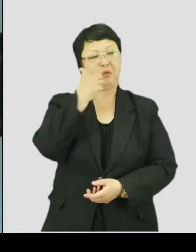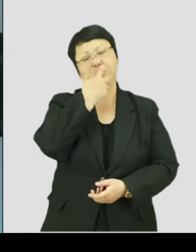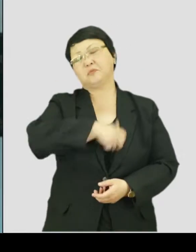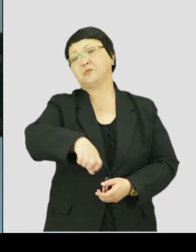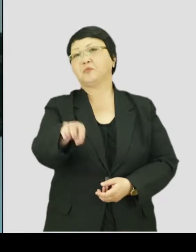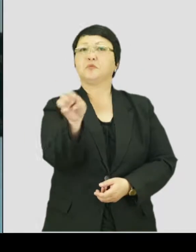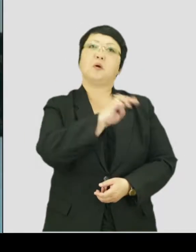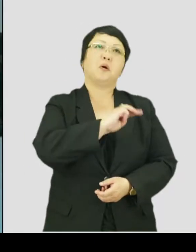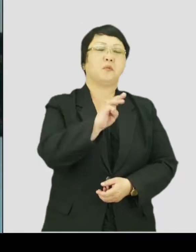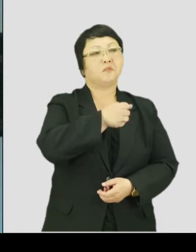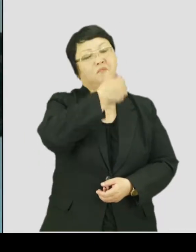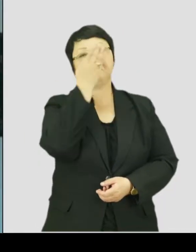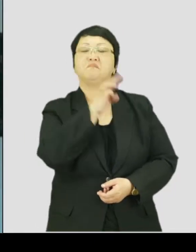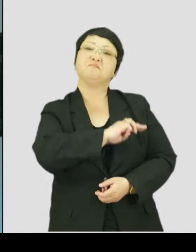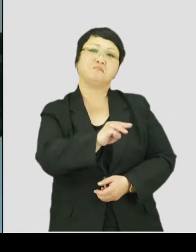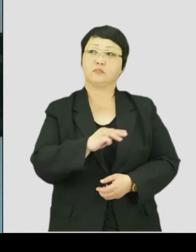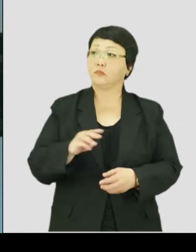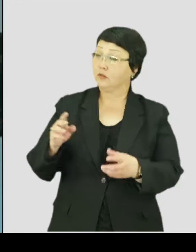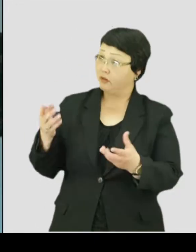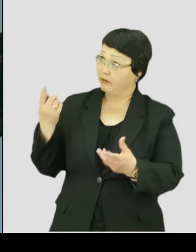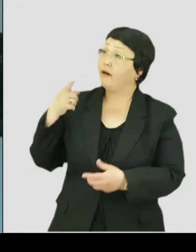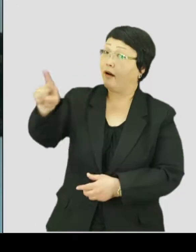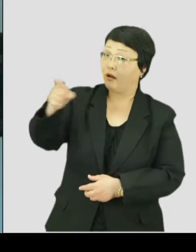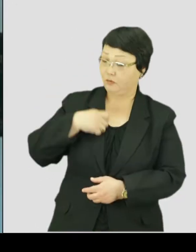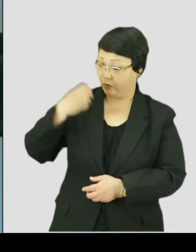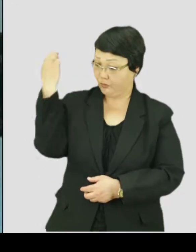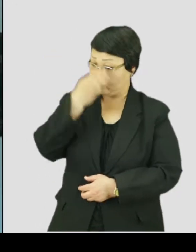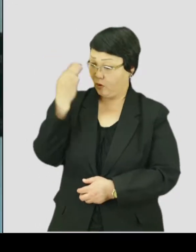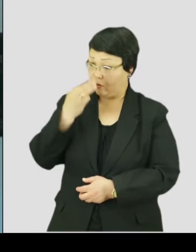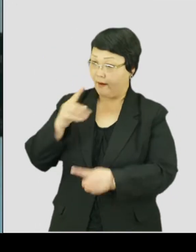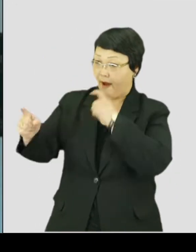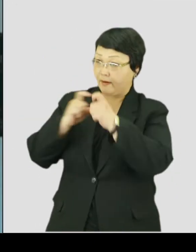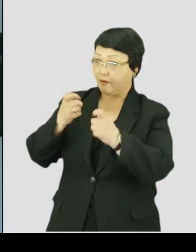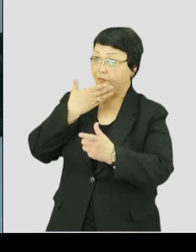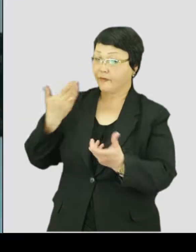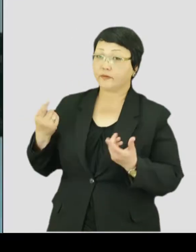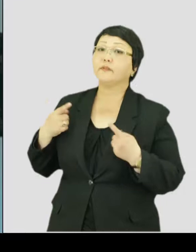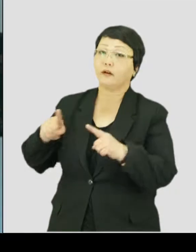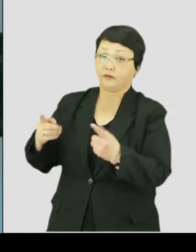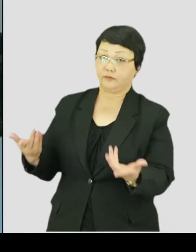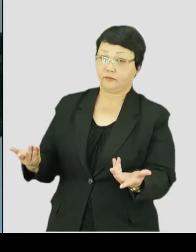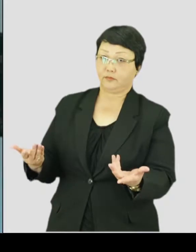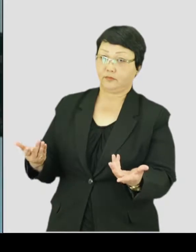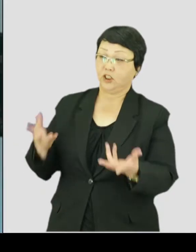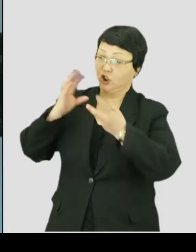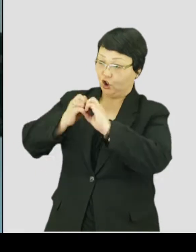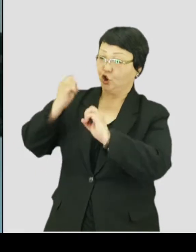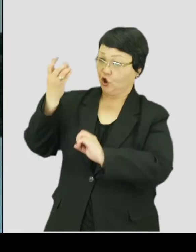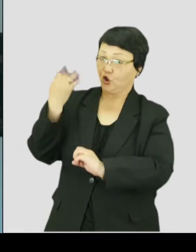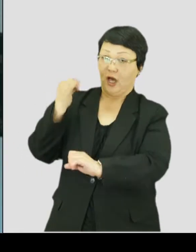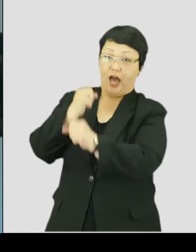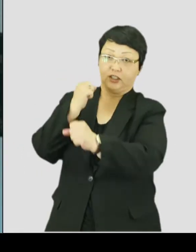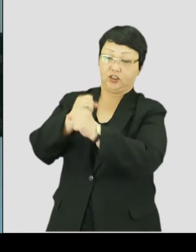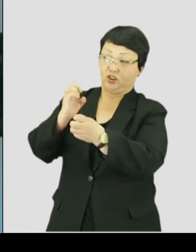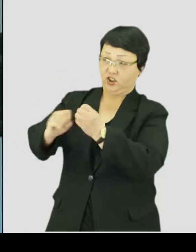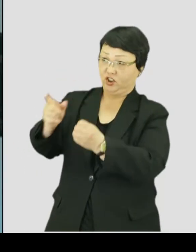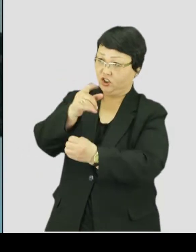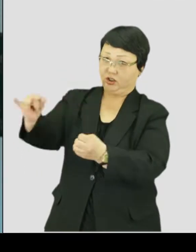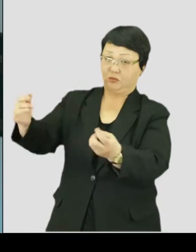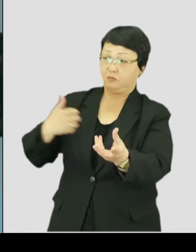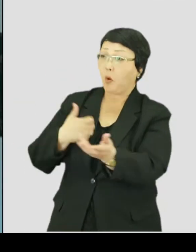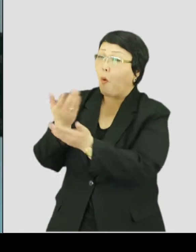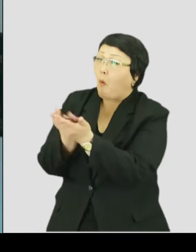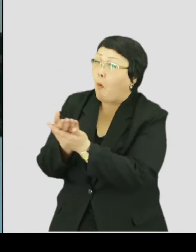нэг тоохгүй харьцахгүй тэнгуут нь биш дуурлаад та нар одоо яагаад юм хаа хүн сурталтаа та нар хийж явах хэвээр ажиллаа хийж байгаас би та нараас юм